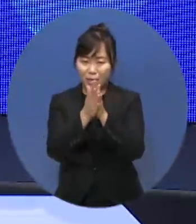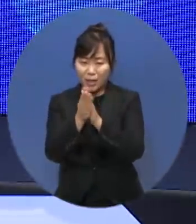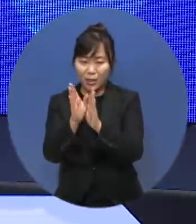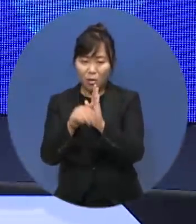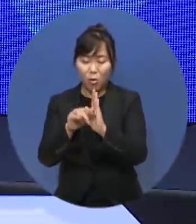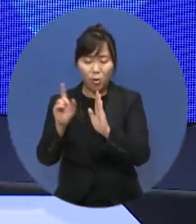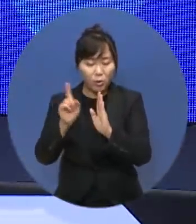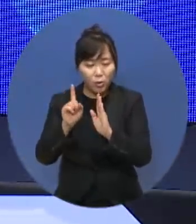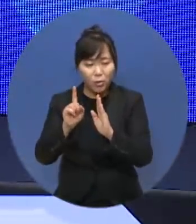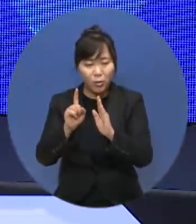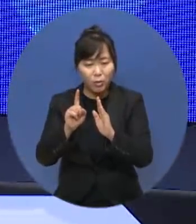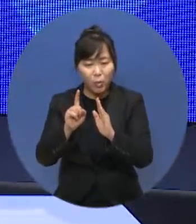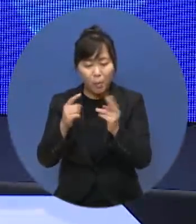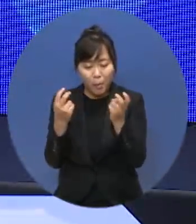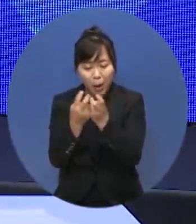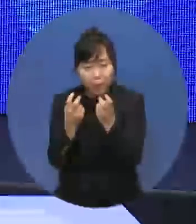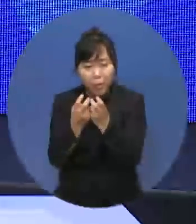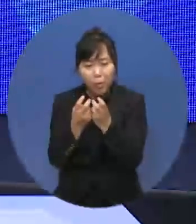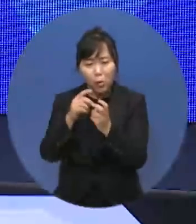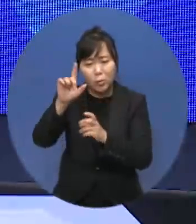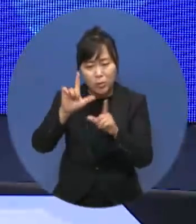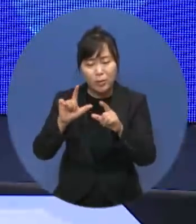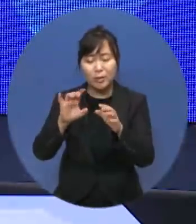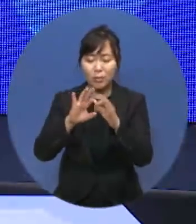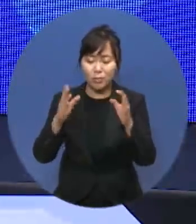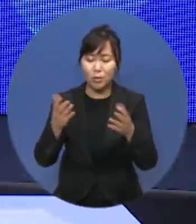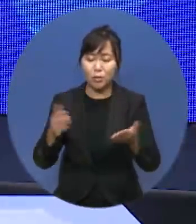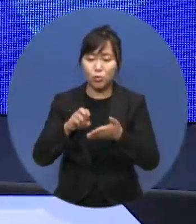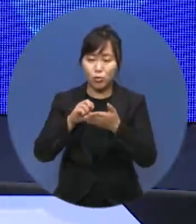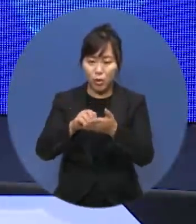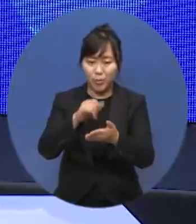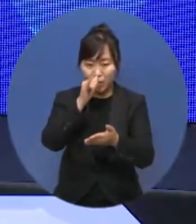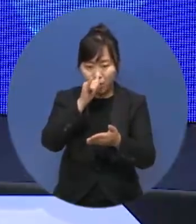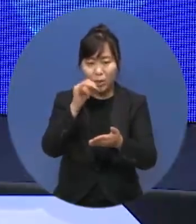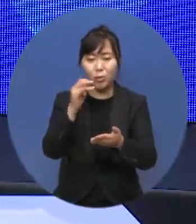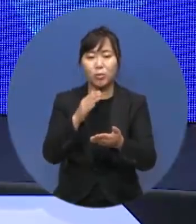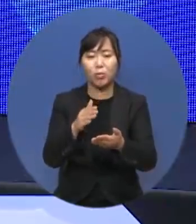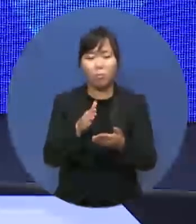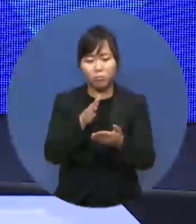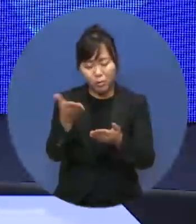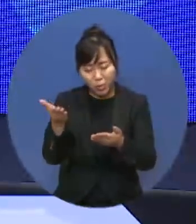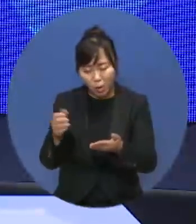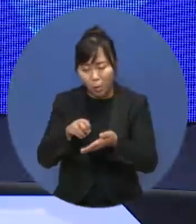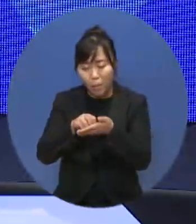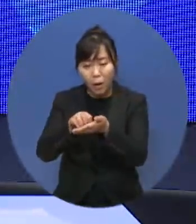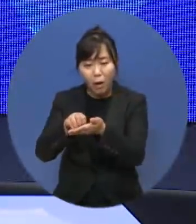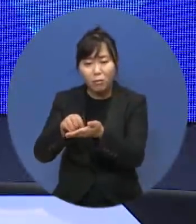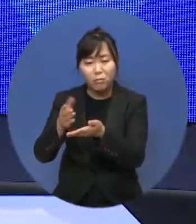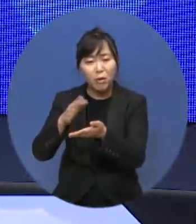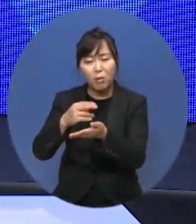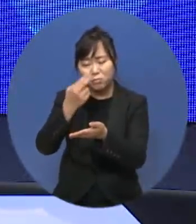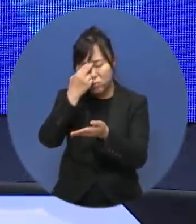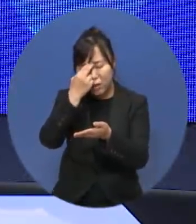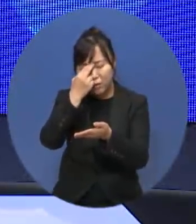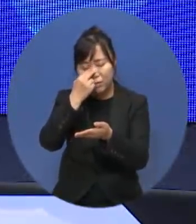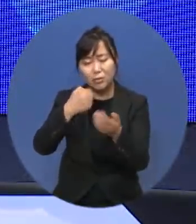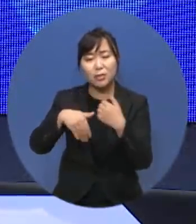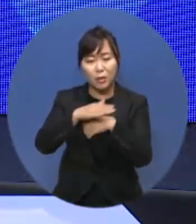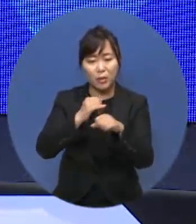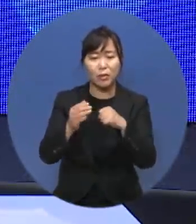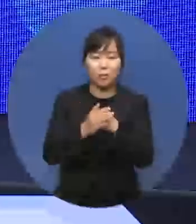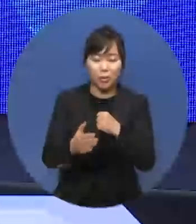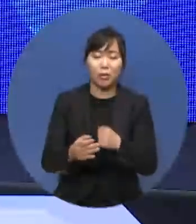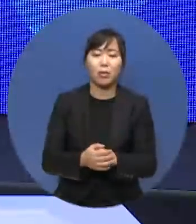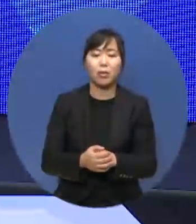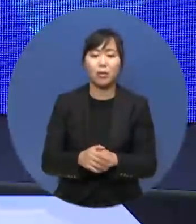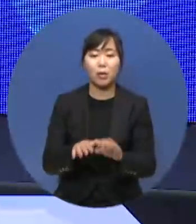되면서 이렇게 어떠한 경로든 형태로든 뭐 취학을 하게 된다거나 진학을 해야 하는데 사실 그게 어려운 상황이죠. 그래서 사실